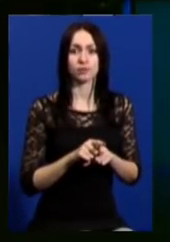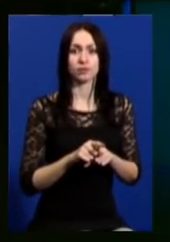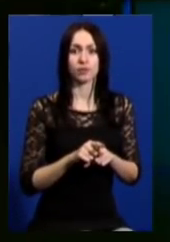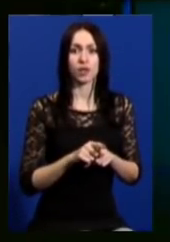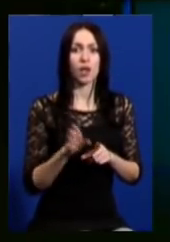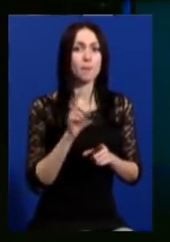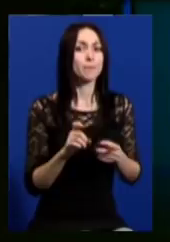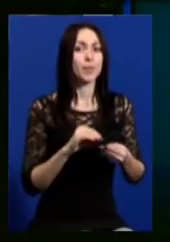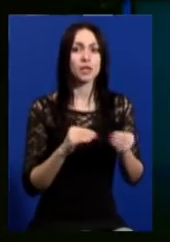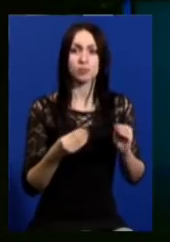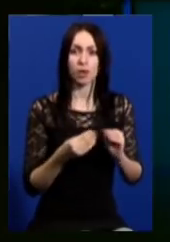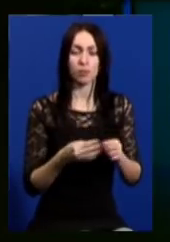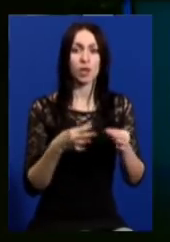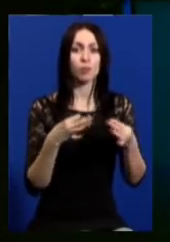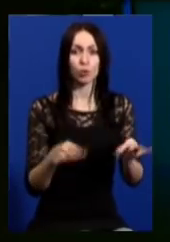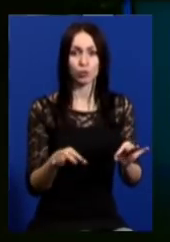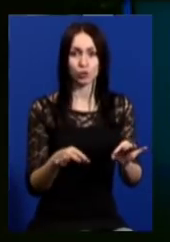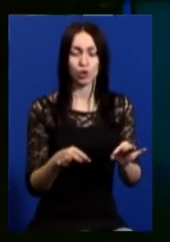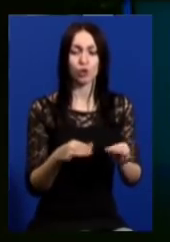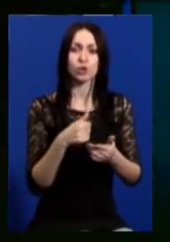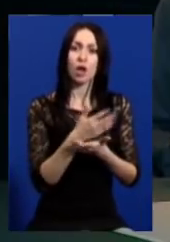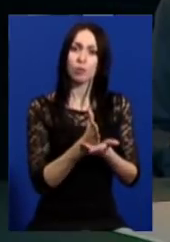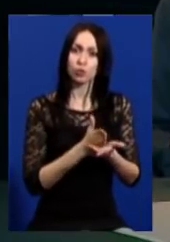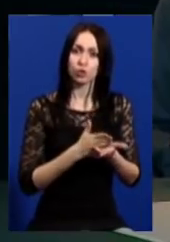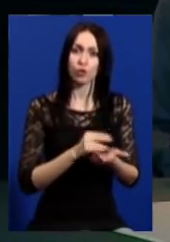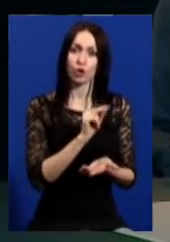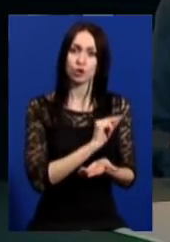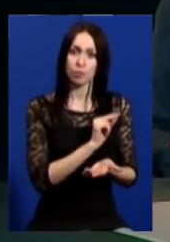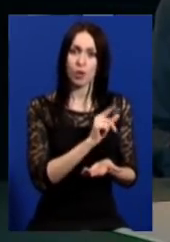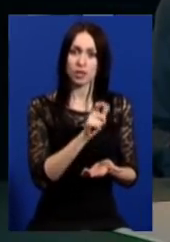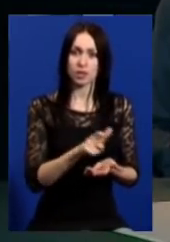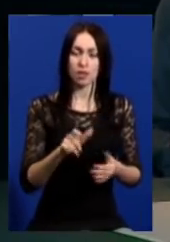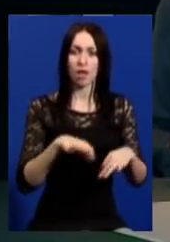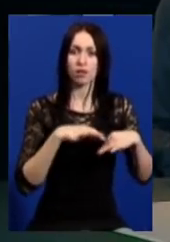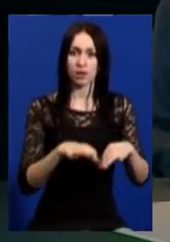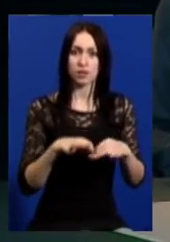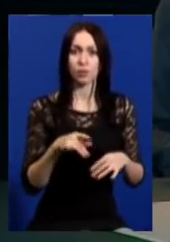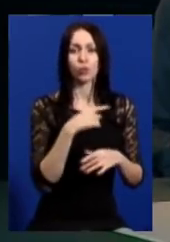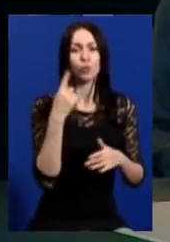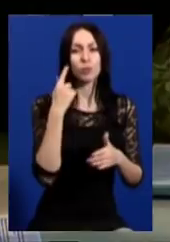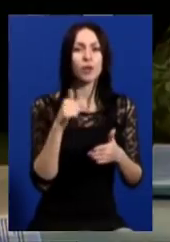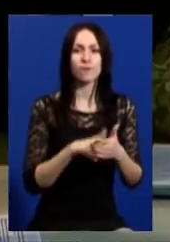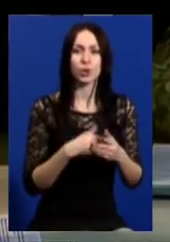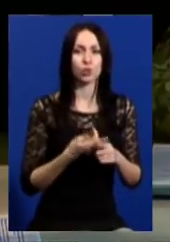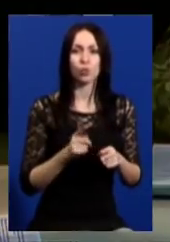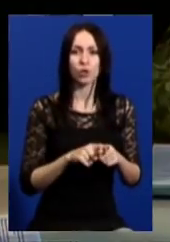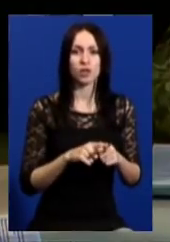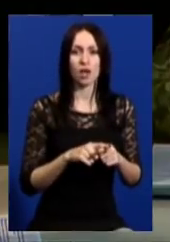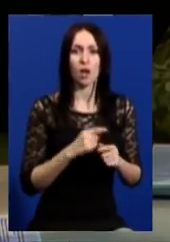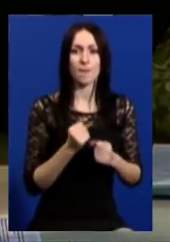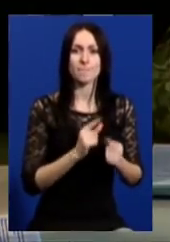без проблем пропускається обслуговуючий персонал транспортних засобів, маю на увазі, це